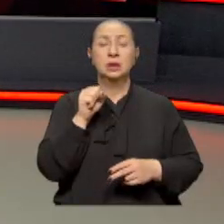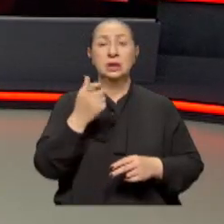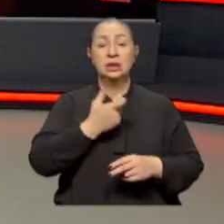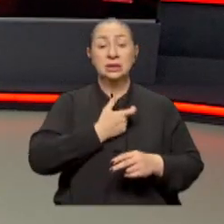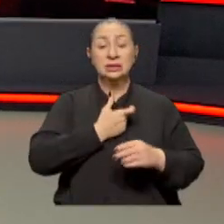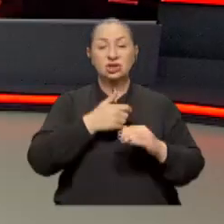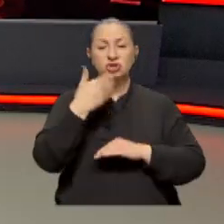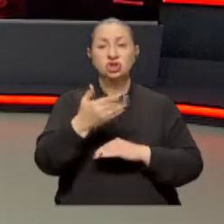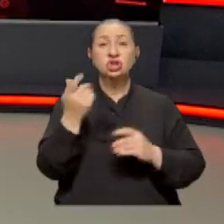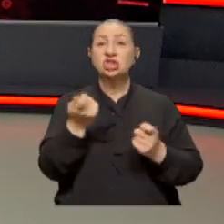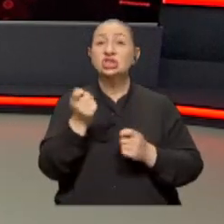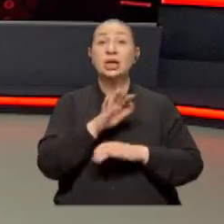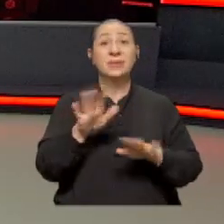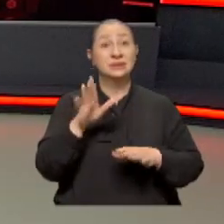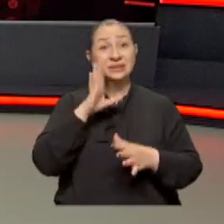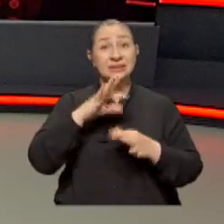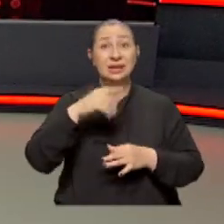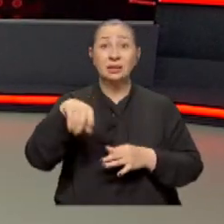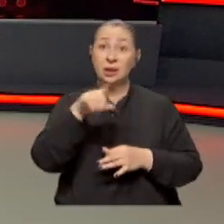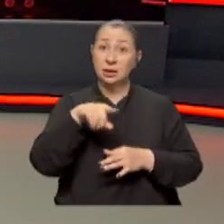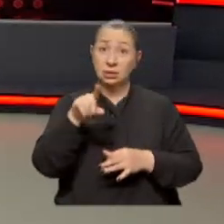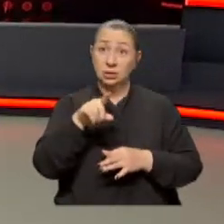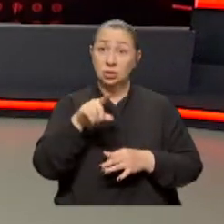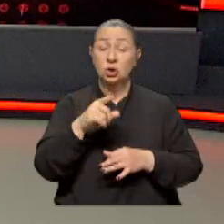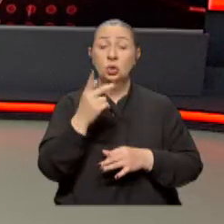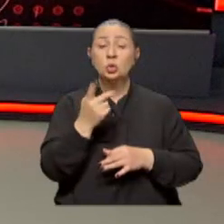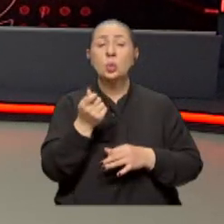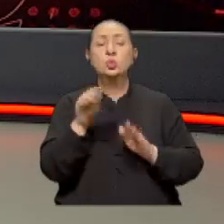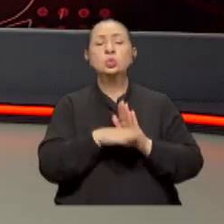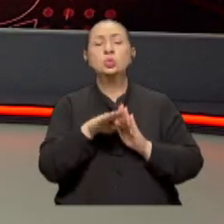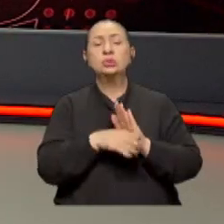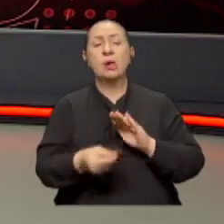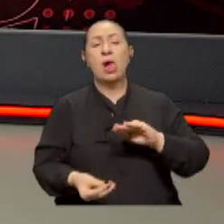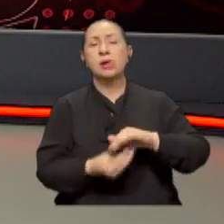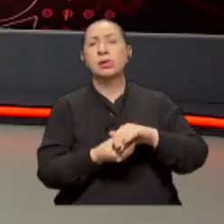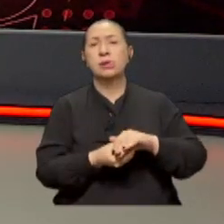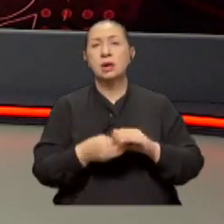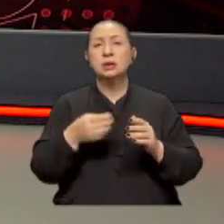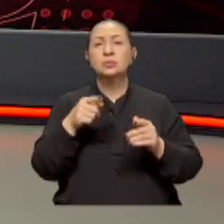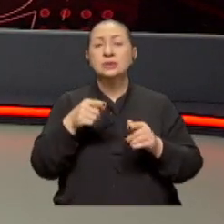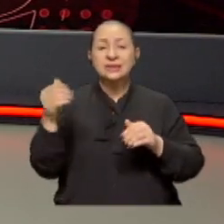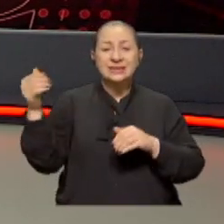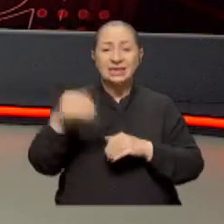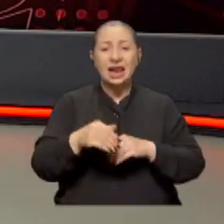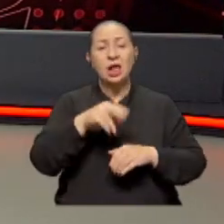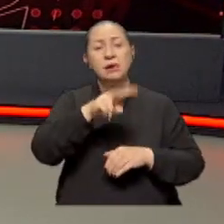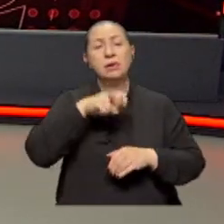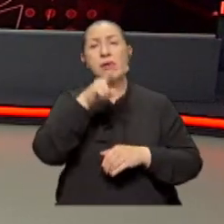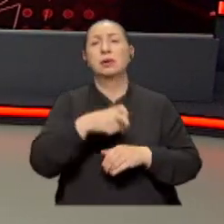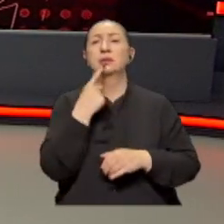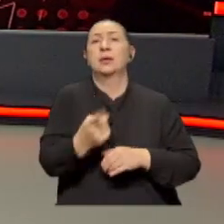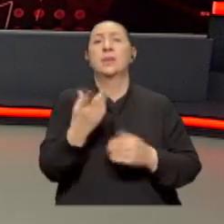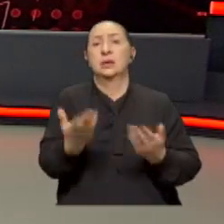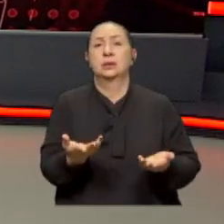Yasa dışı çalıştıramazsınız insanları. Üç kuruşa çalıştırmak buraya sığınan insanları da sömürmek